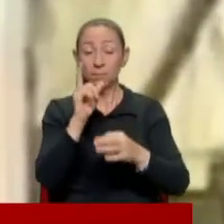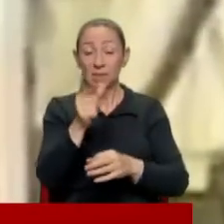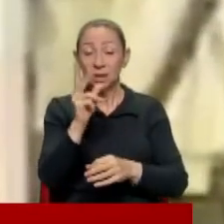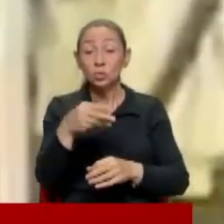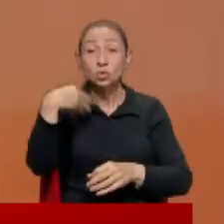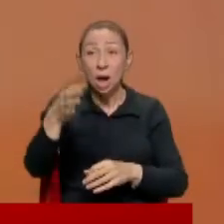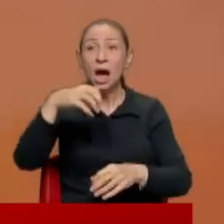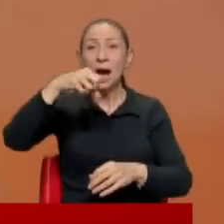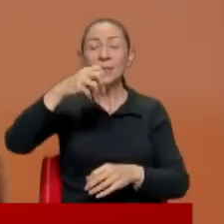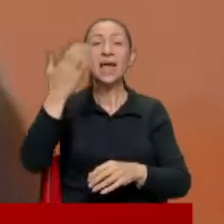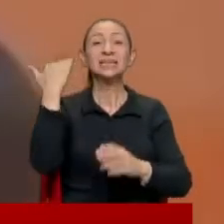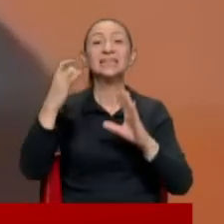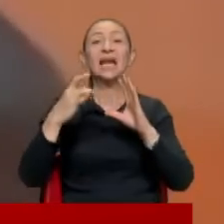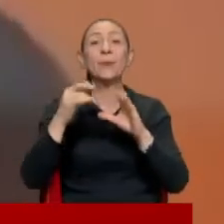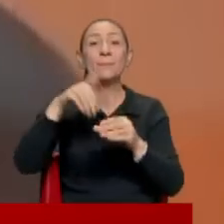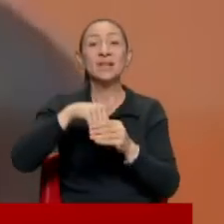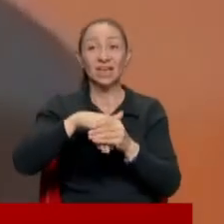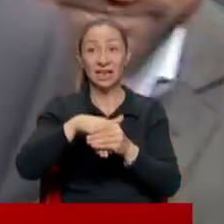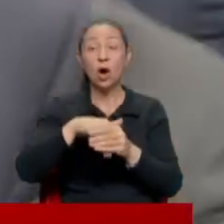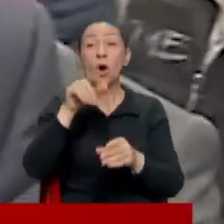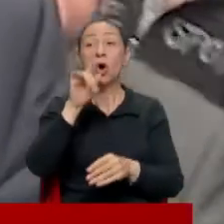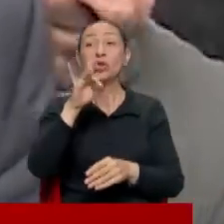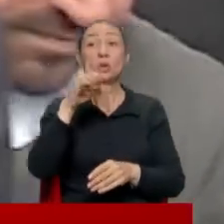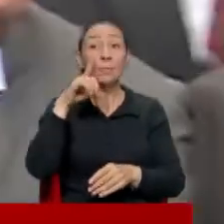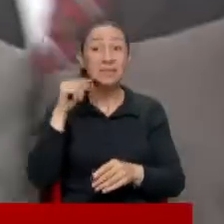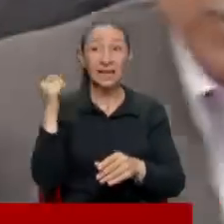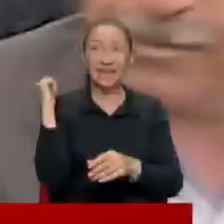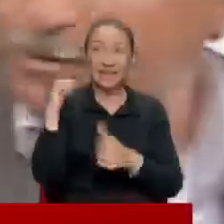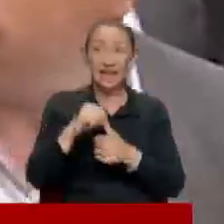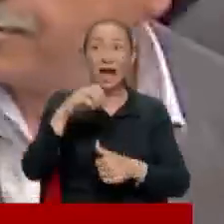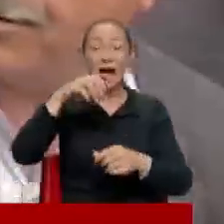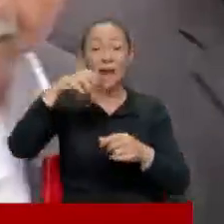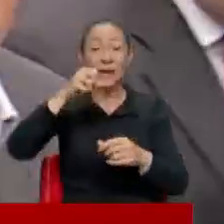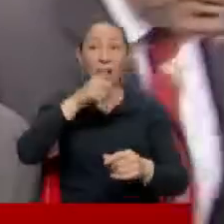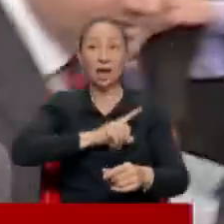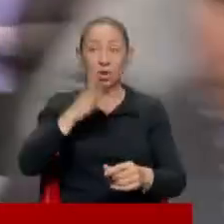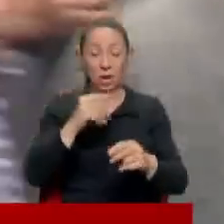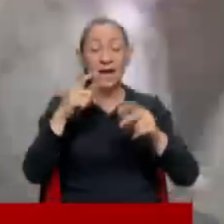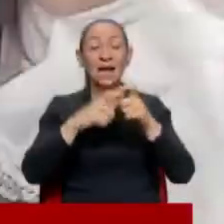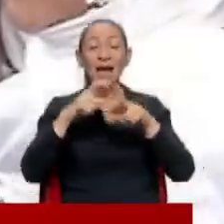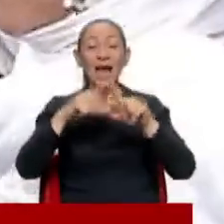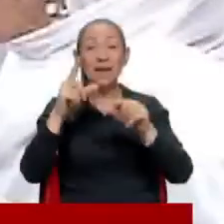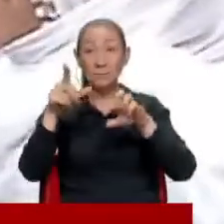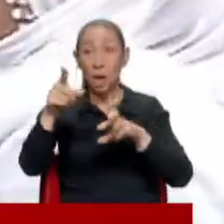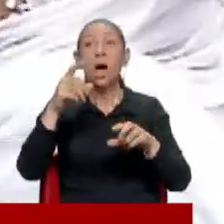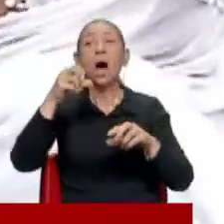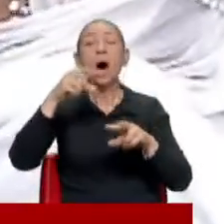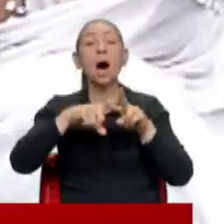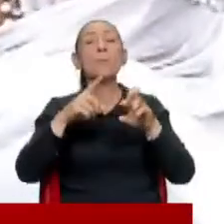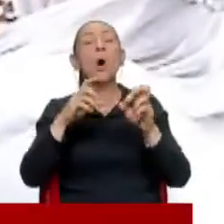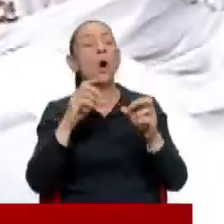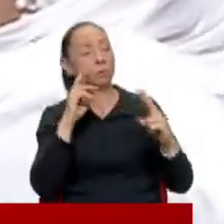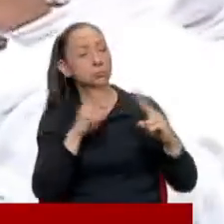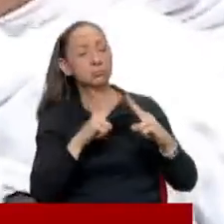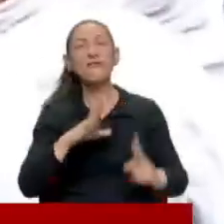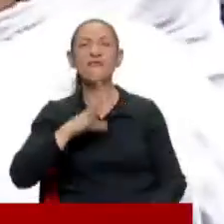sonra AK Parti eski Diyarbakır milletvekili 14 Mayıs'ta da yeniden AK Parti'den aday olan Galip Ensarioğlu Öcalan'la görüşülüyor